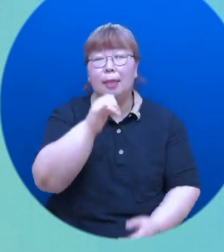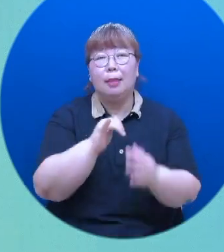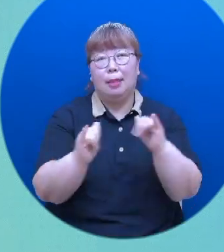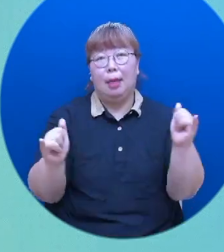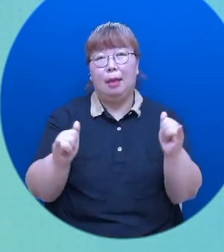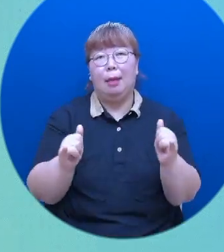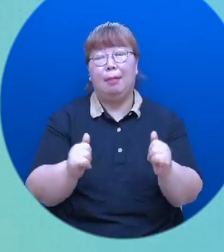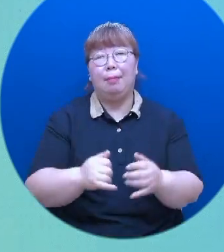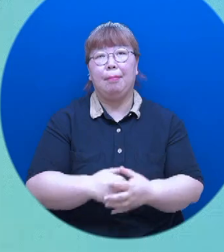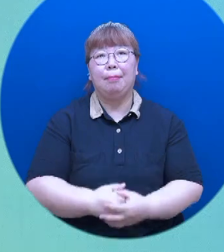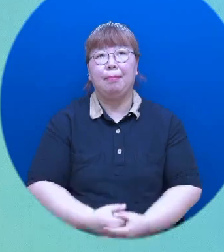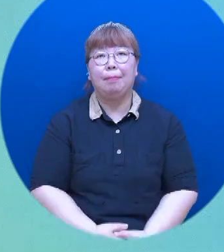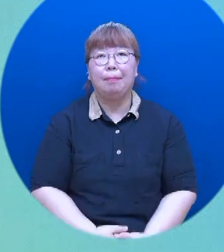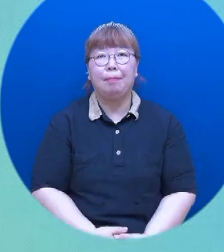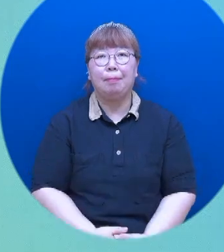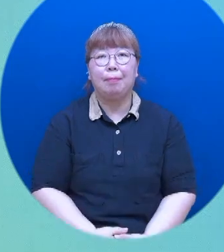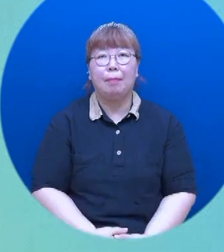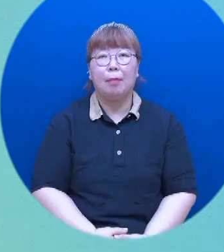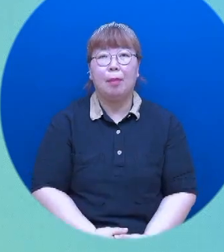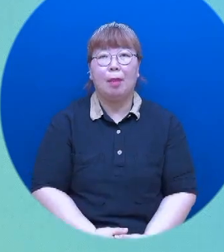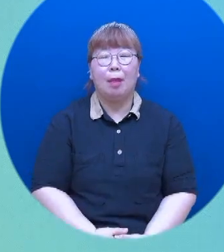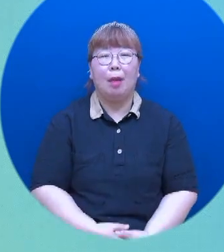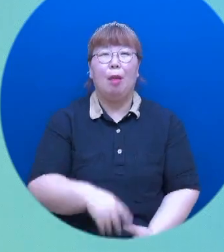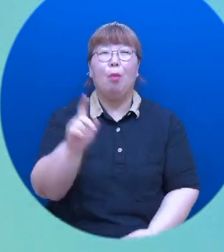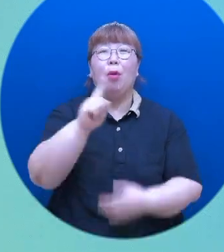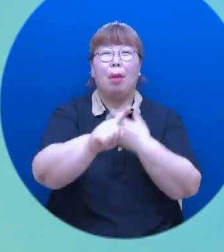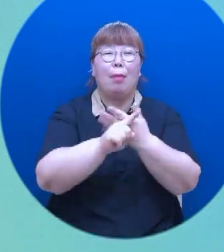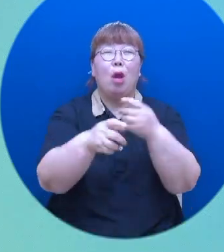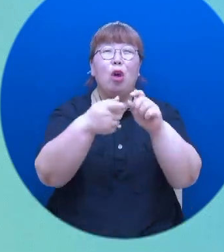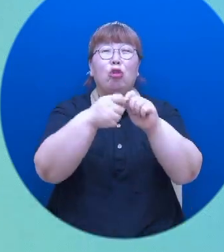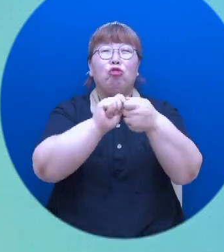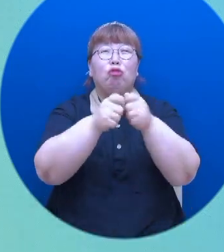라고 하면 주식 투자 잘 할 수 있어요.